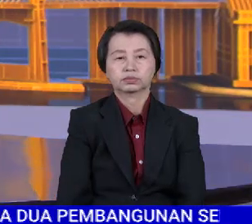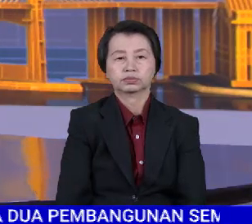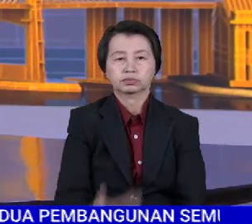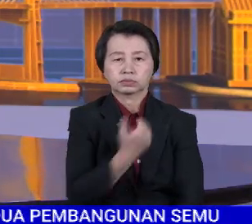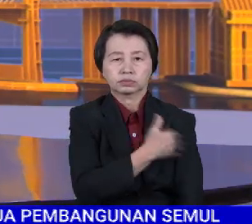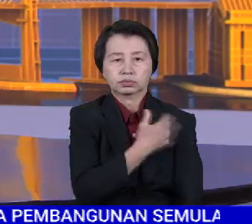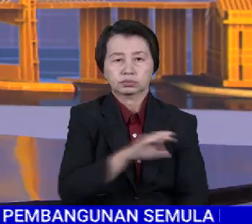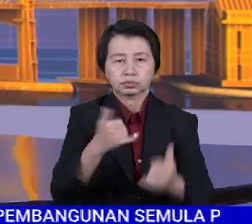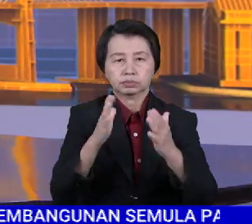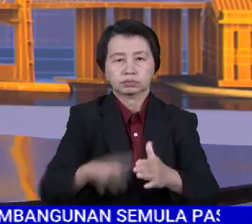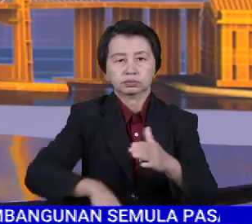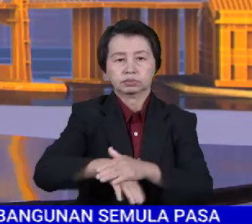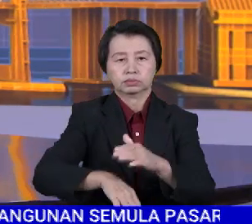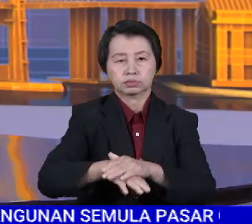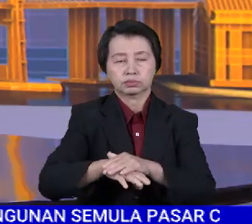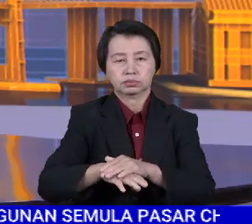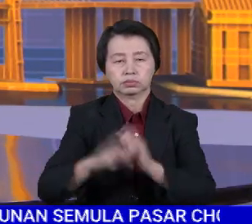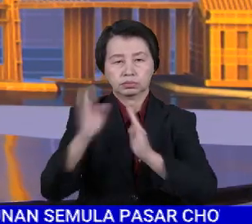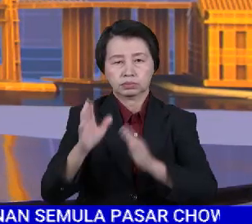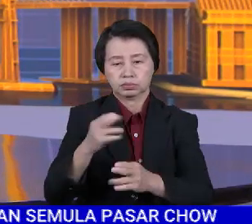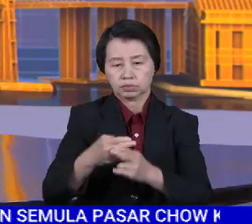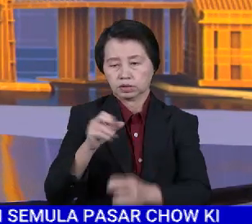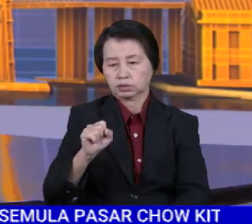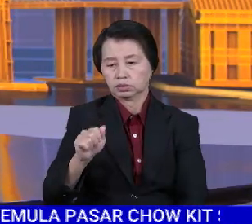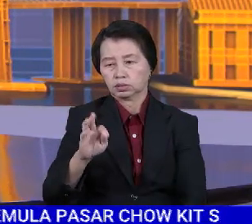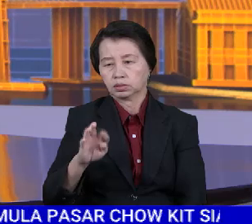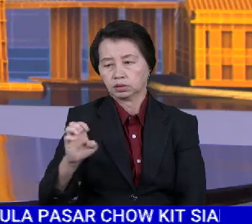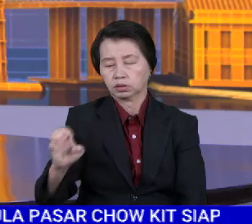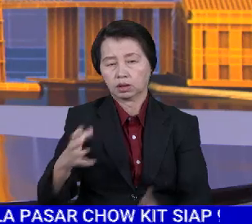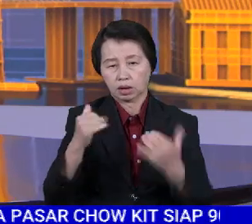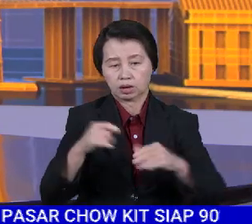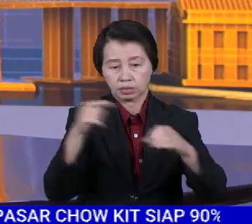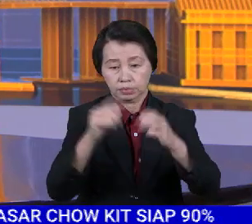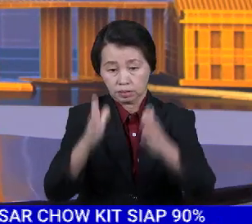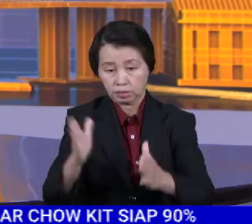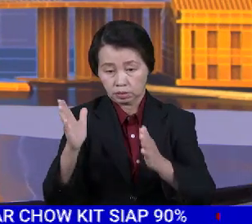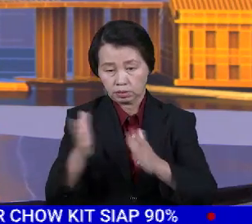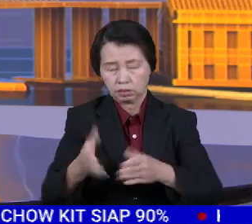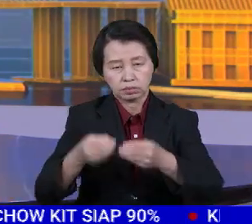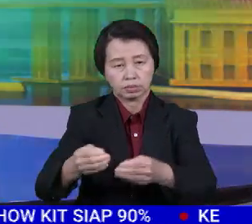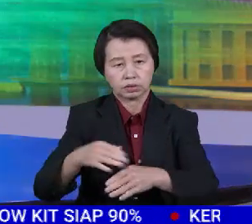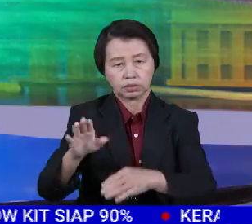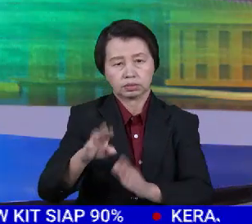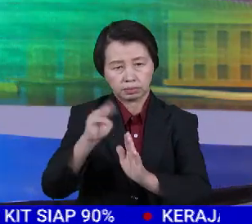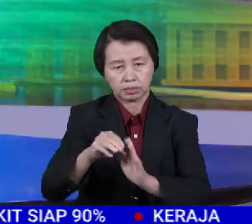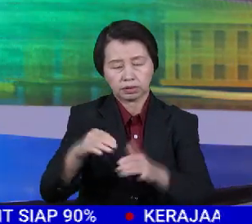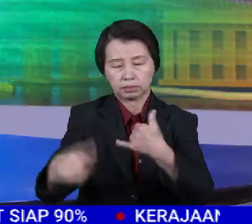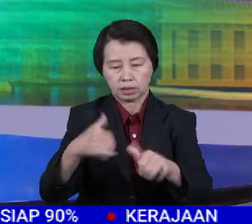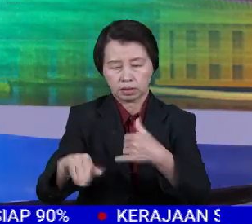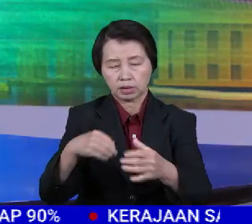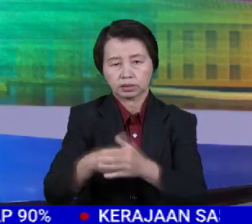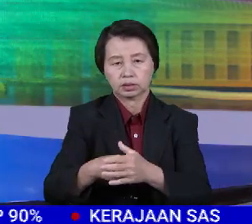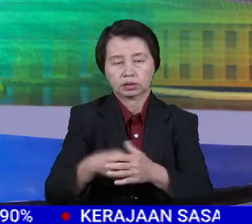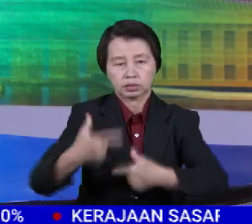bekas pemain bola sepak kebangsaan Safi S mengharapkan penyerang tempatan diberikan lebih minit permainan dalam